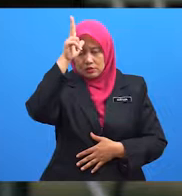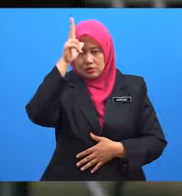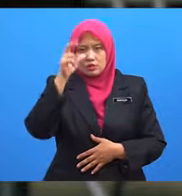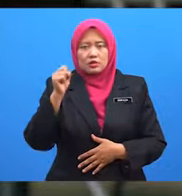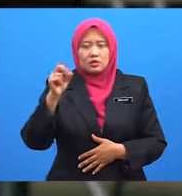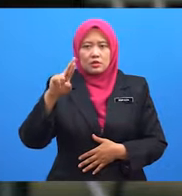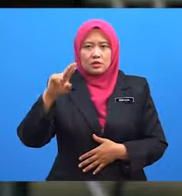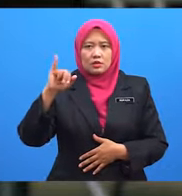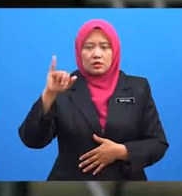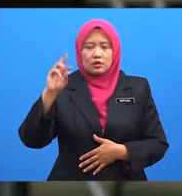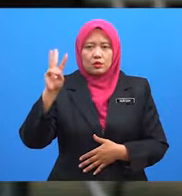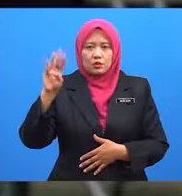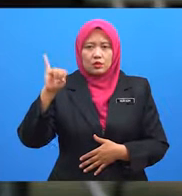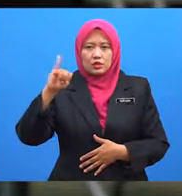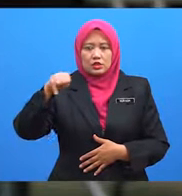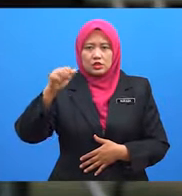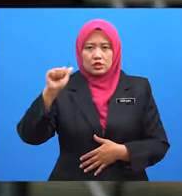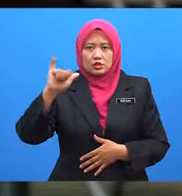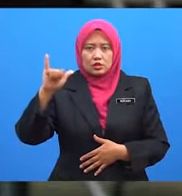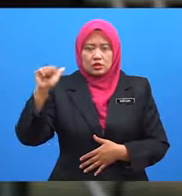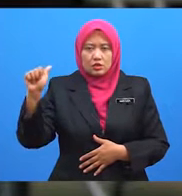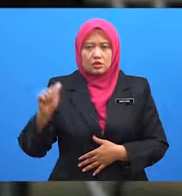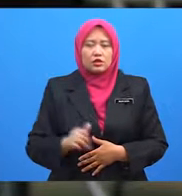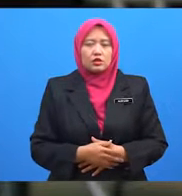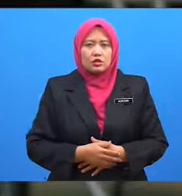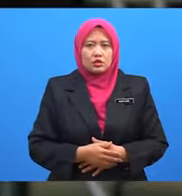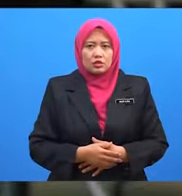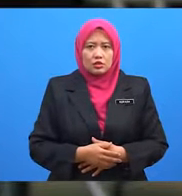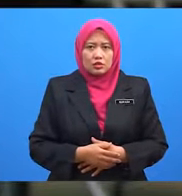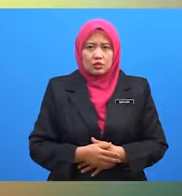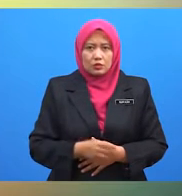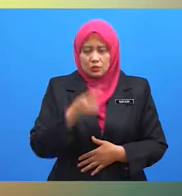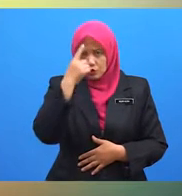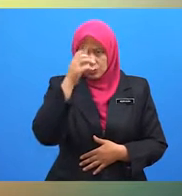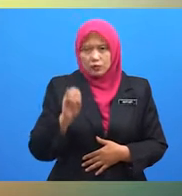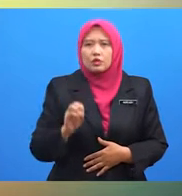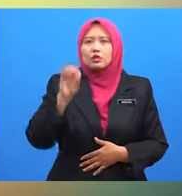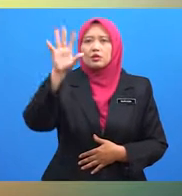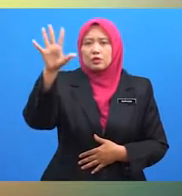Sriwijaya berhubung perkembangan bahasa Melayu.